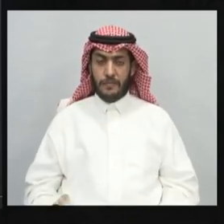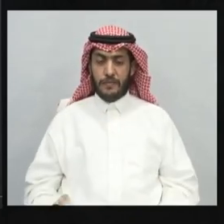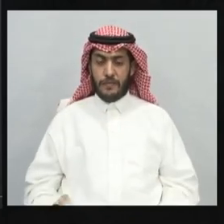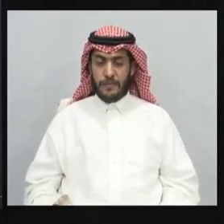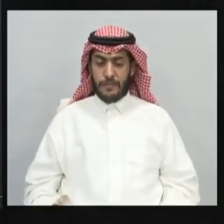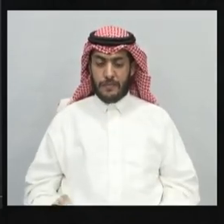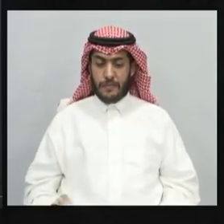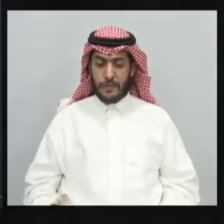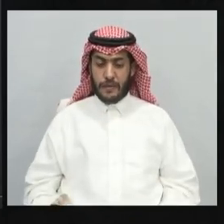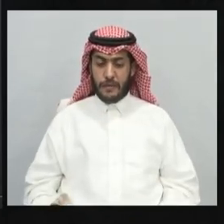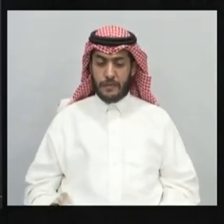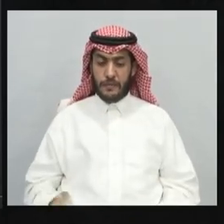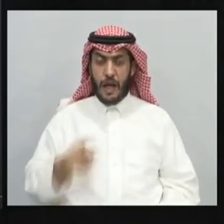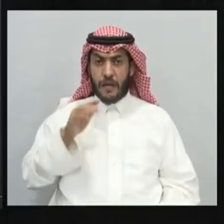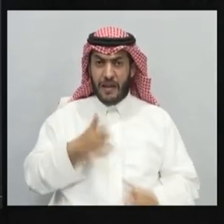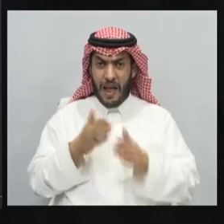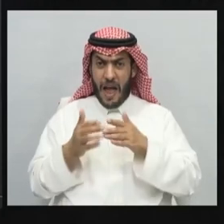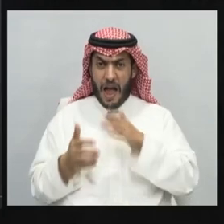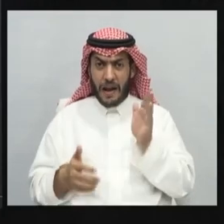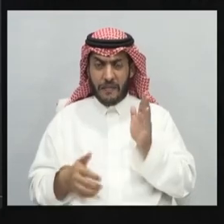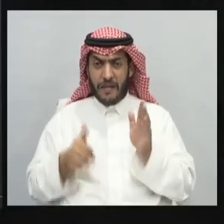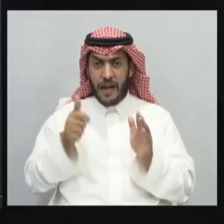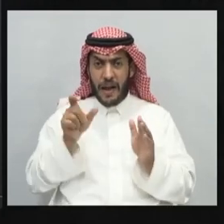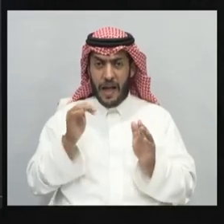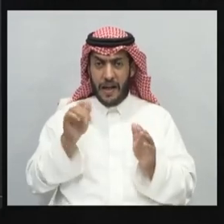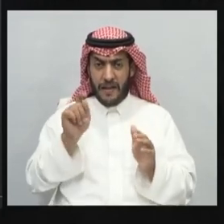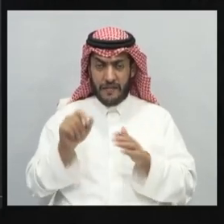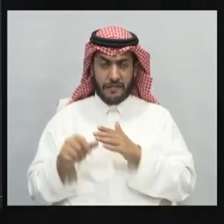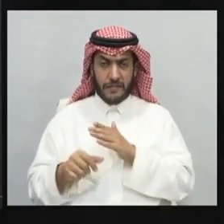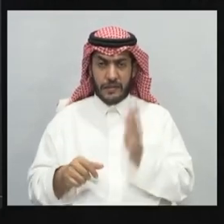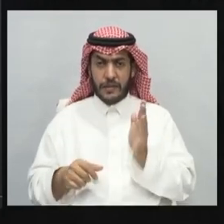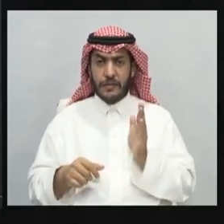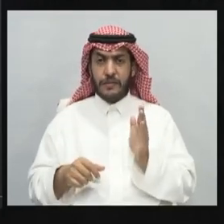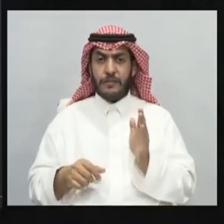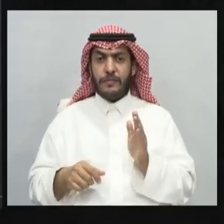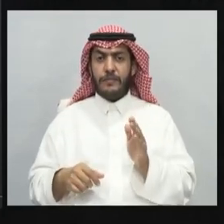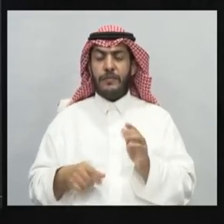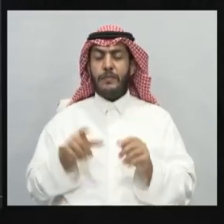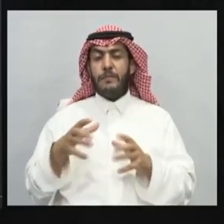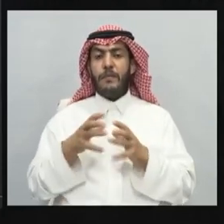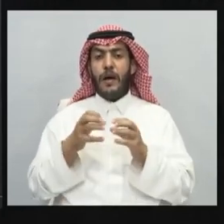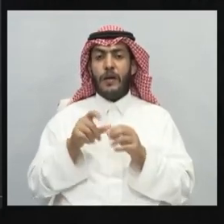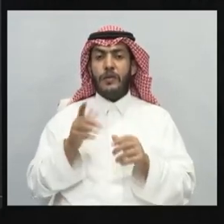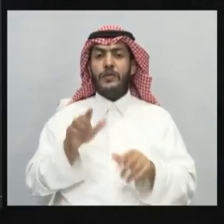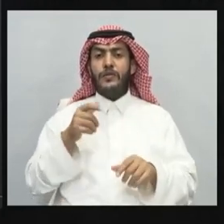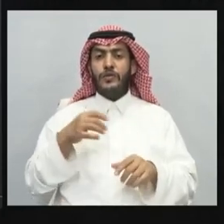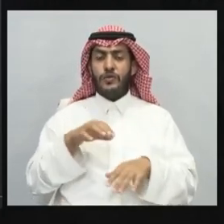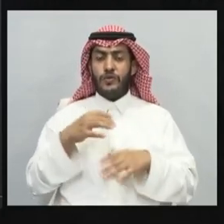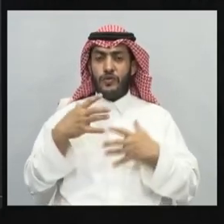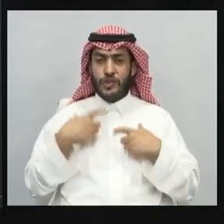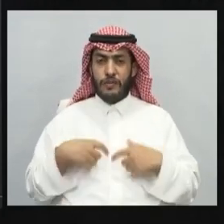ايش قال هنا ما دام انها انحرف في هذا او هذا الاشعاع انحرف معناته انه في جسيمات